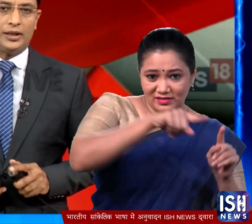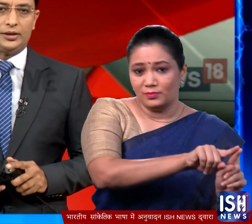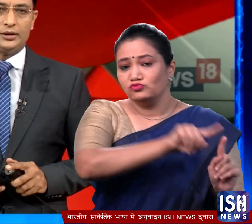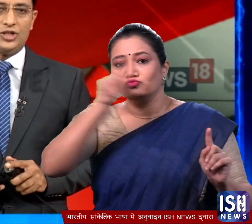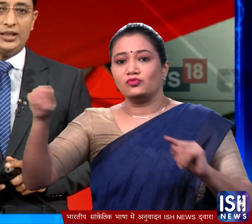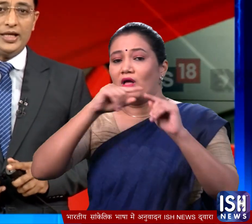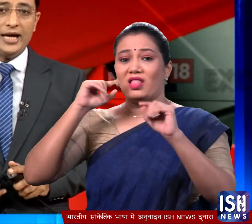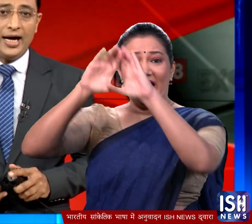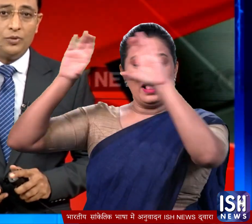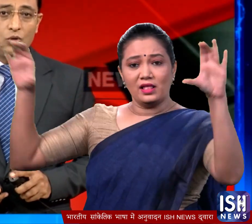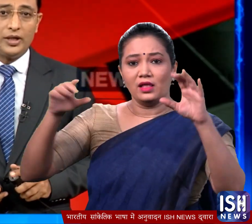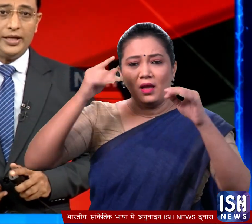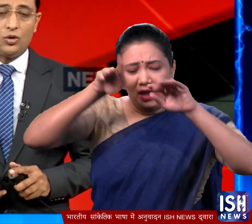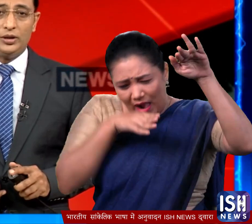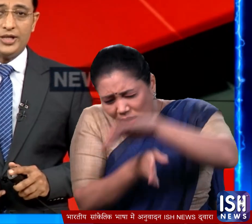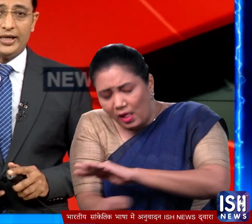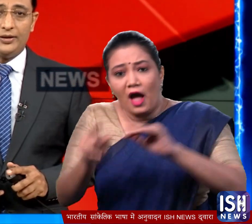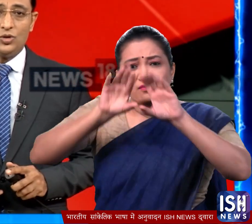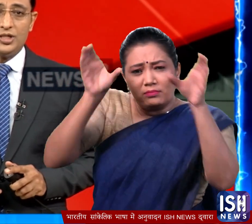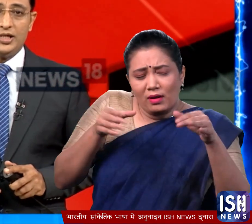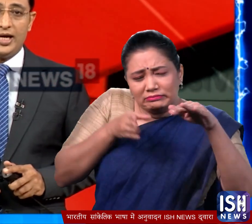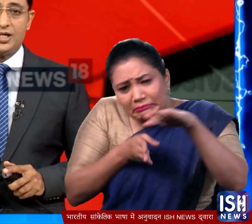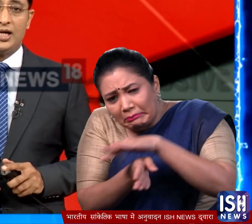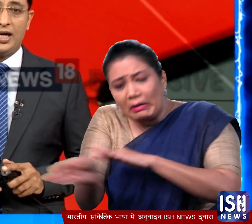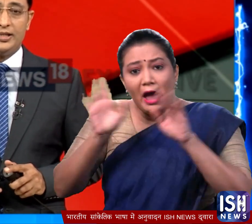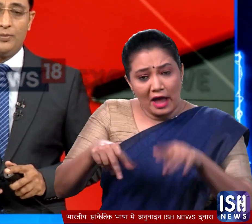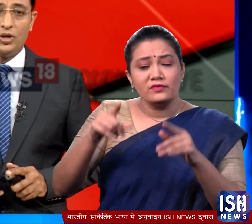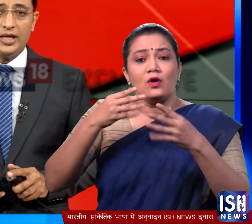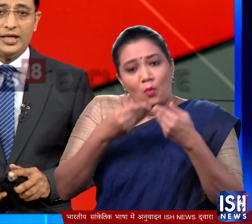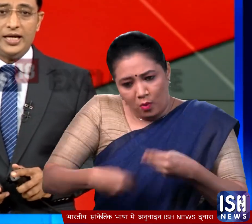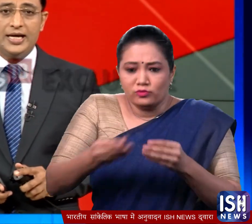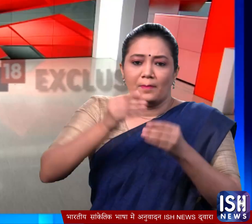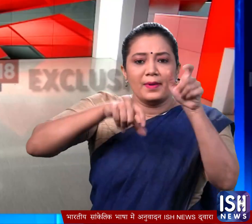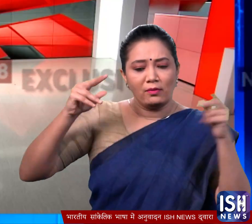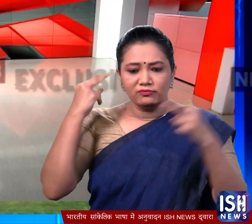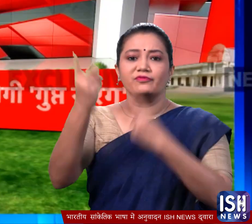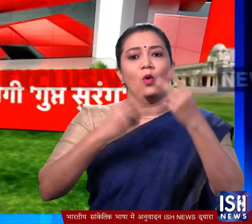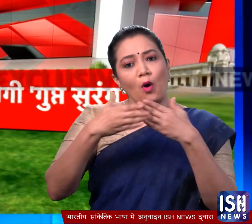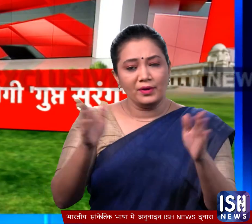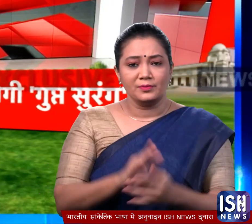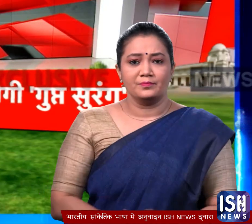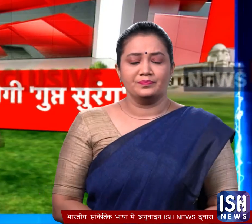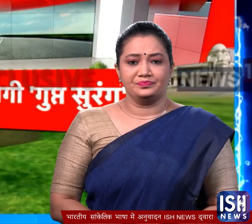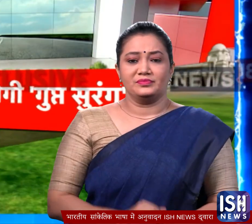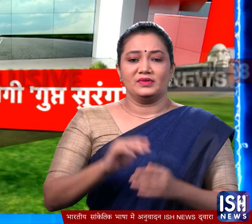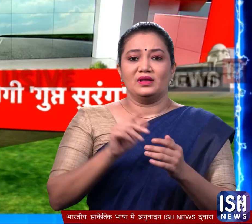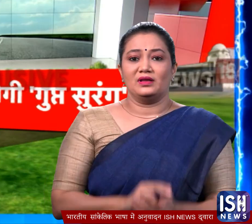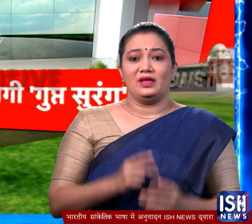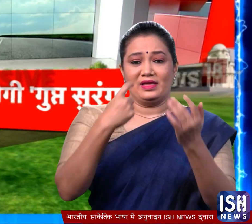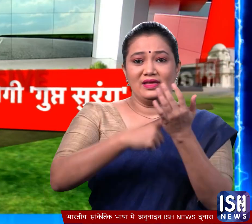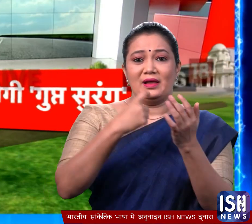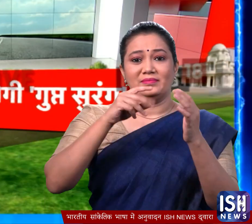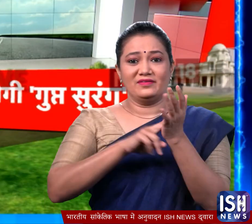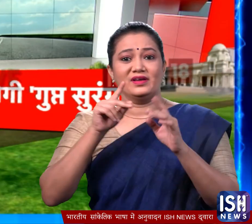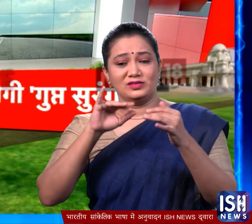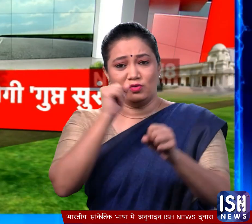गुप्त सुरंग जल्द ही आम लोगों के लिए खोल दी जाएगी। न्यूज़ 18 के शंकर आनंद की रिपोर्ट है कि दिल्ली विधानसभा के अध्यक्ष रामनिवास